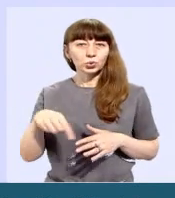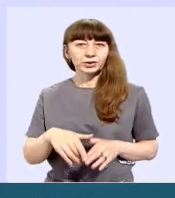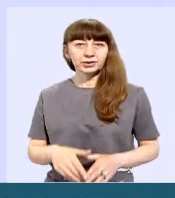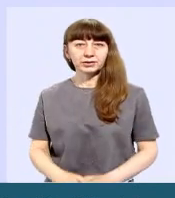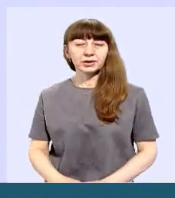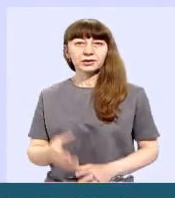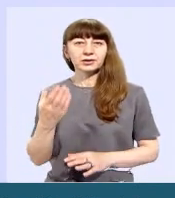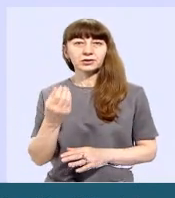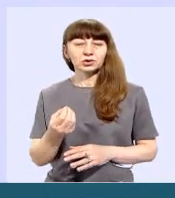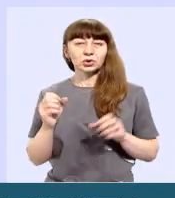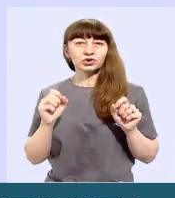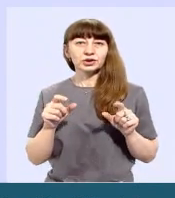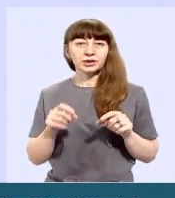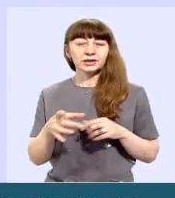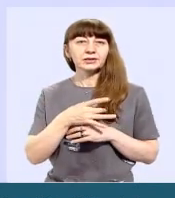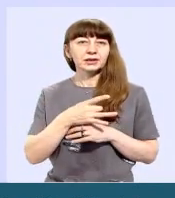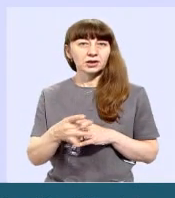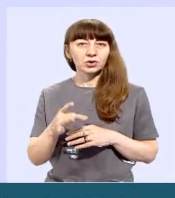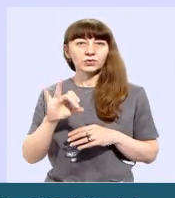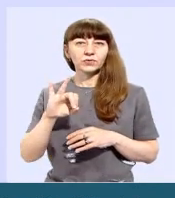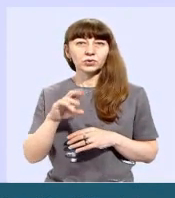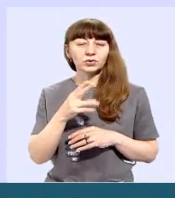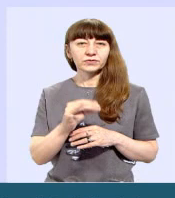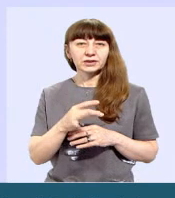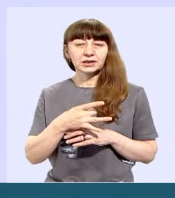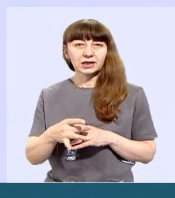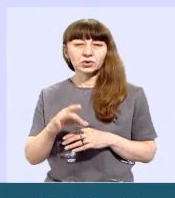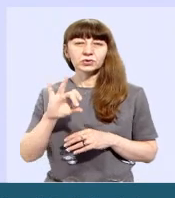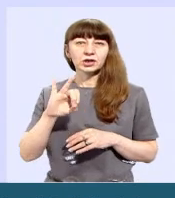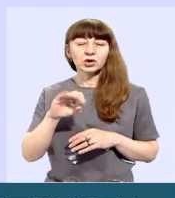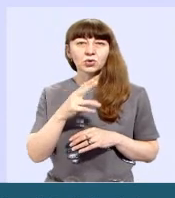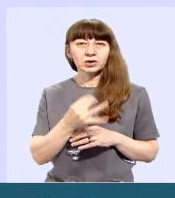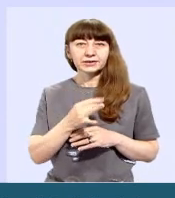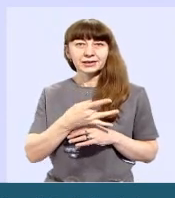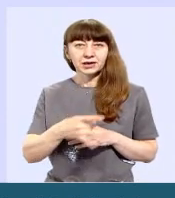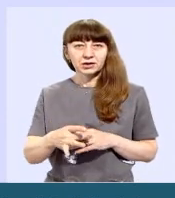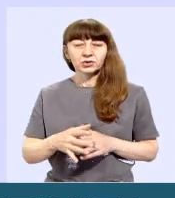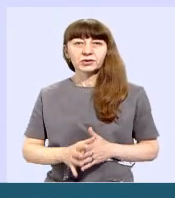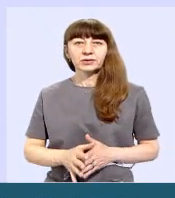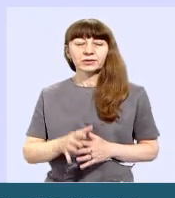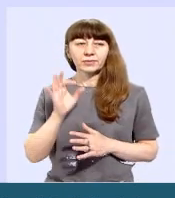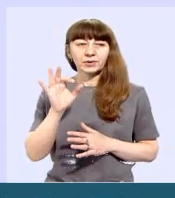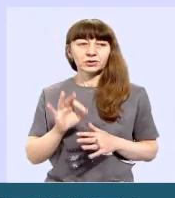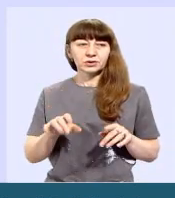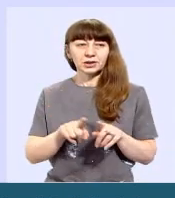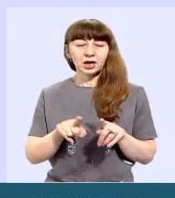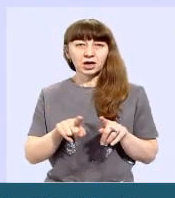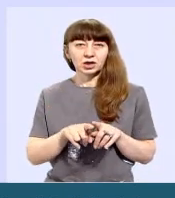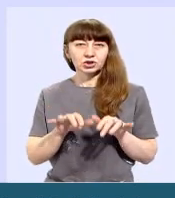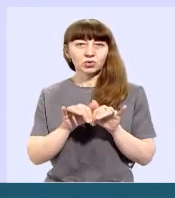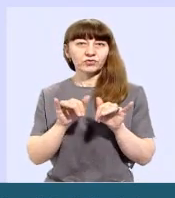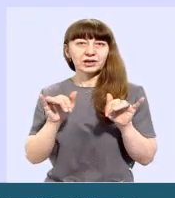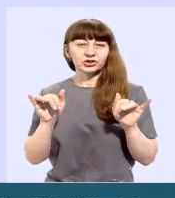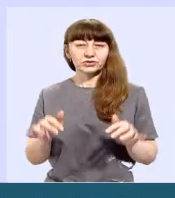Өңдеу өнімінің өндірісі келесе өңірлерде айтарлықтай ұлғайды. Арқалық пен Рудный қалаларында,